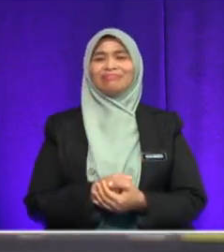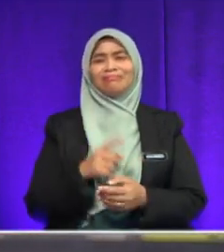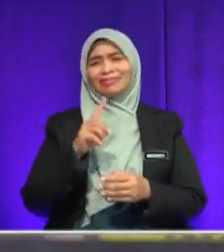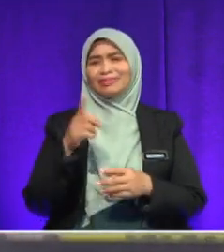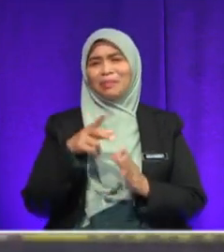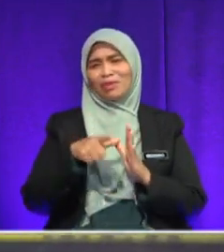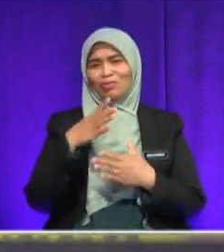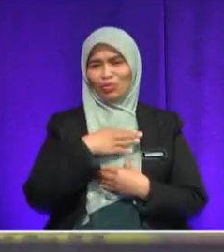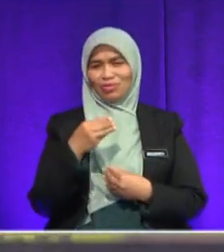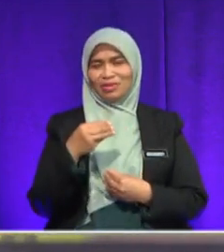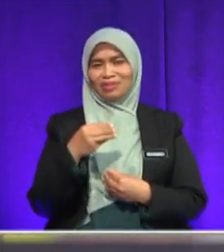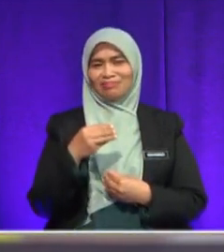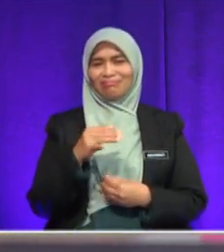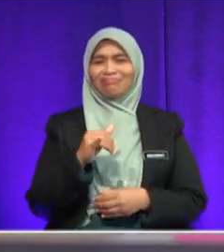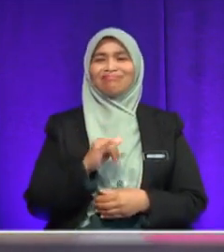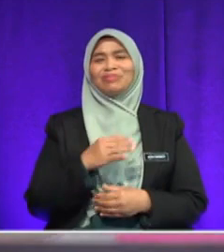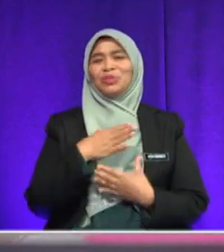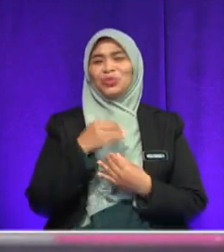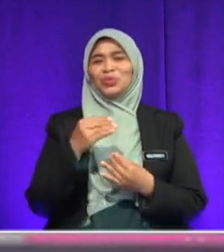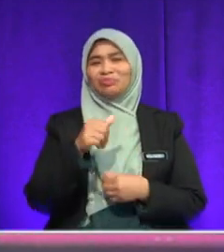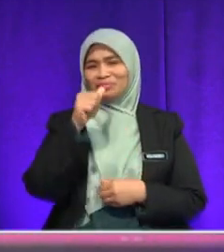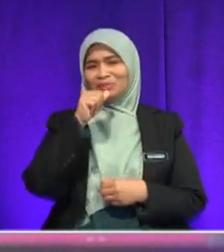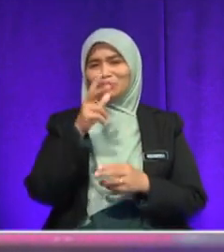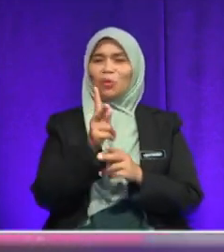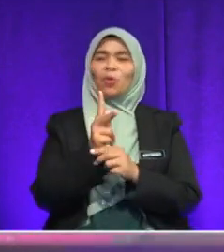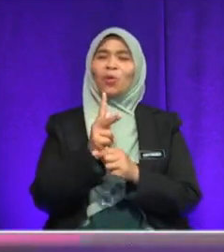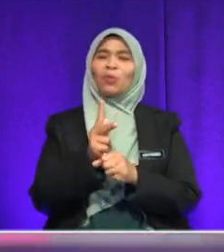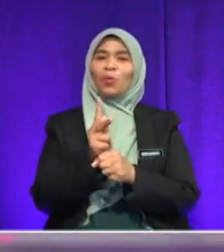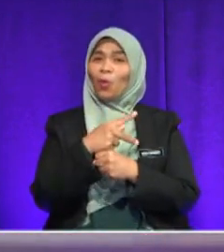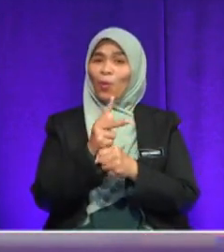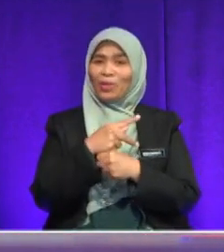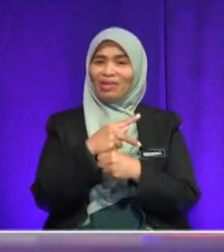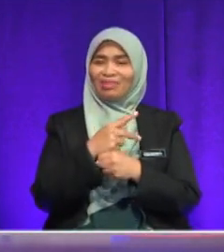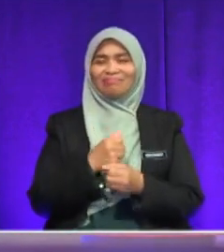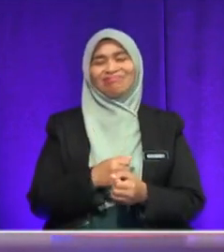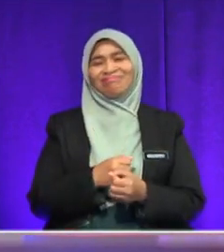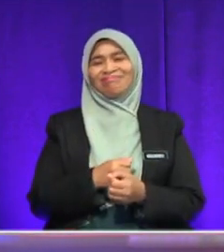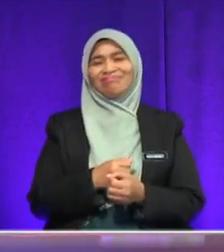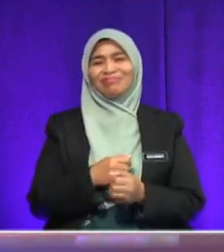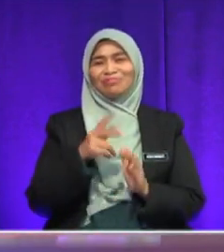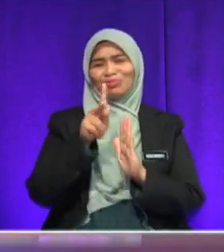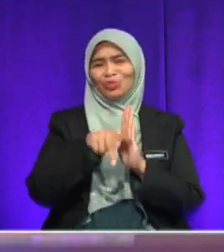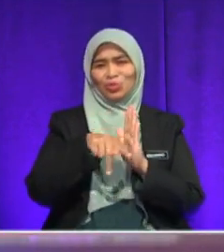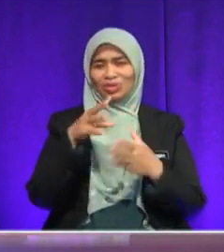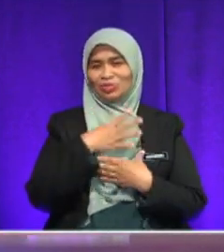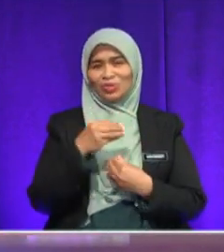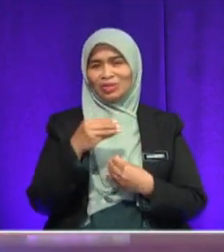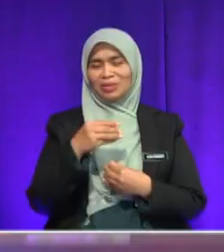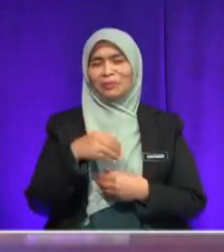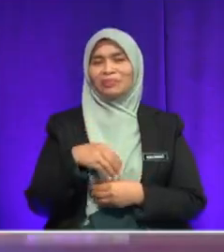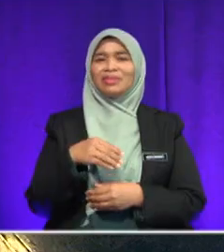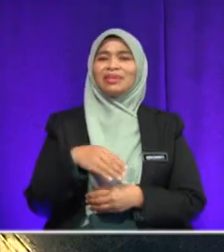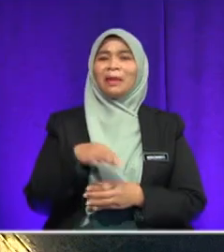Minum kopi. Kopi susu sebenarnya. Kopi susu. Maksud dia Ani tak berapa gemar minum teh lah. Kurang sikit kecuali petang-petang